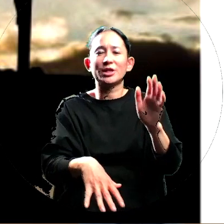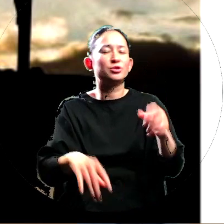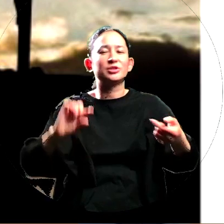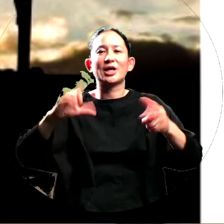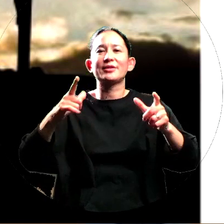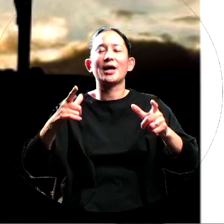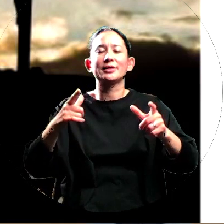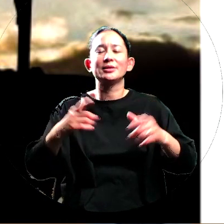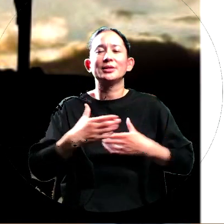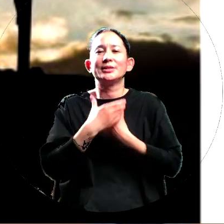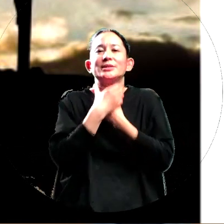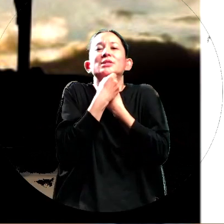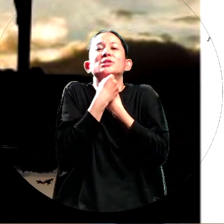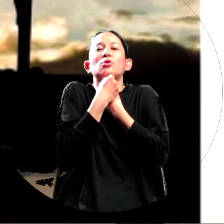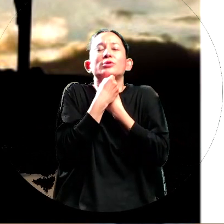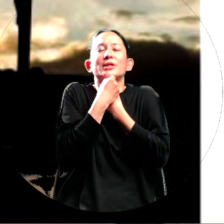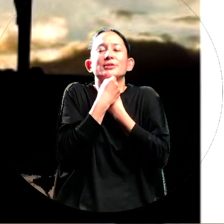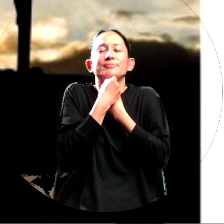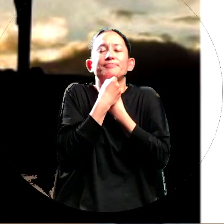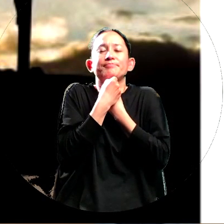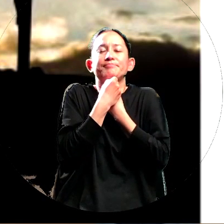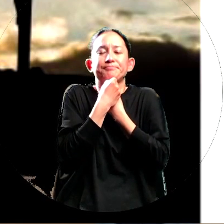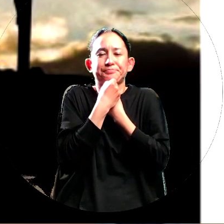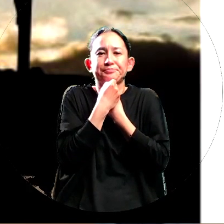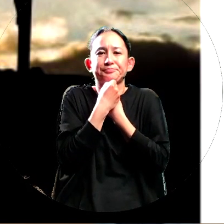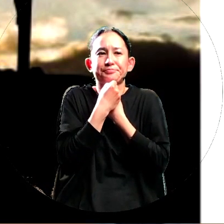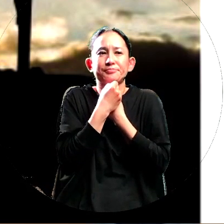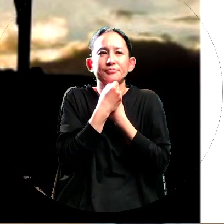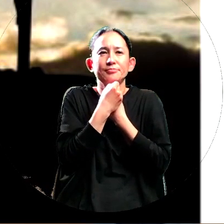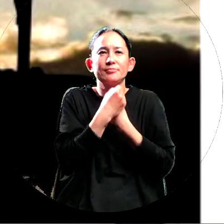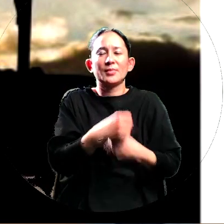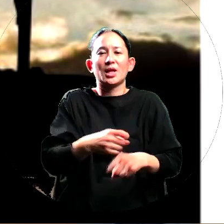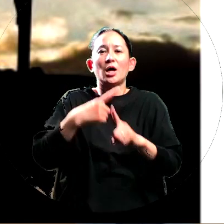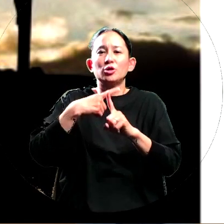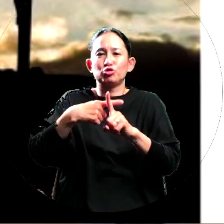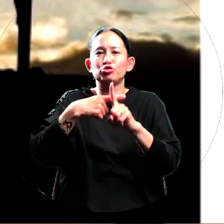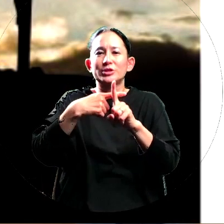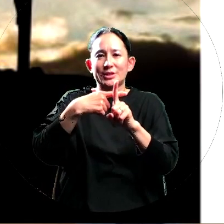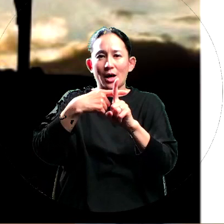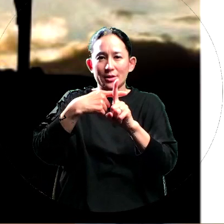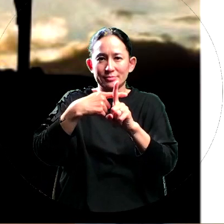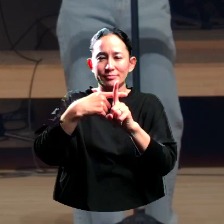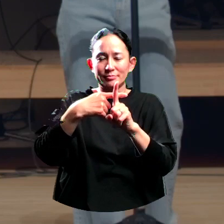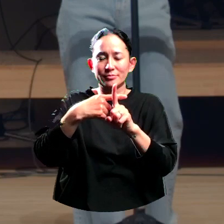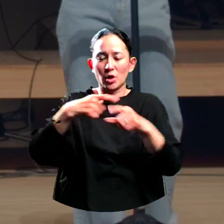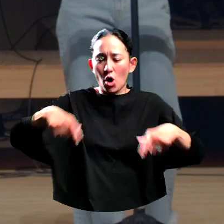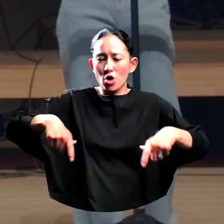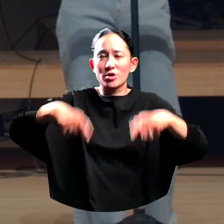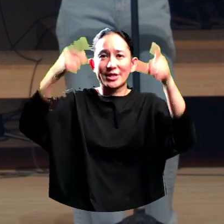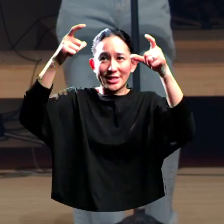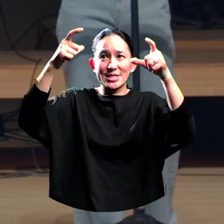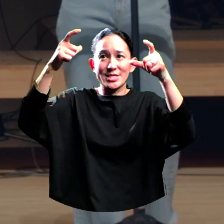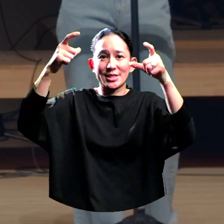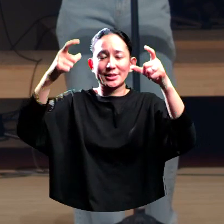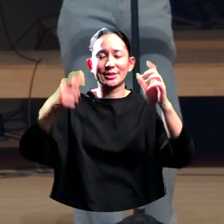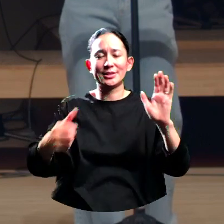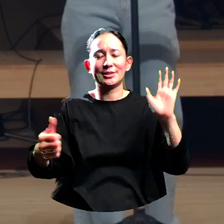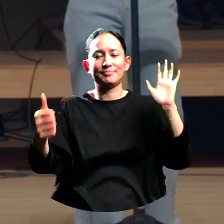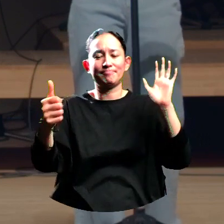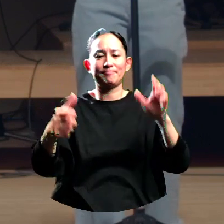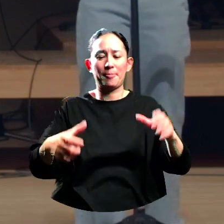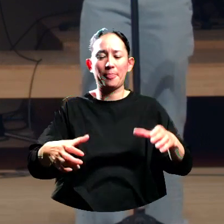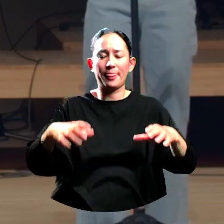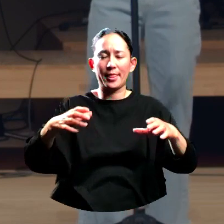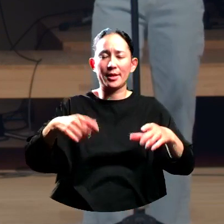十字架というのは文字通り十字に交差させた木に手足、釘打たれ、その木を地中に立てるわ